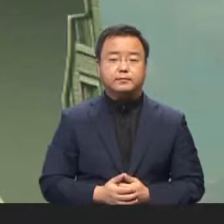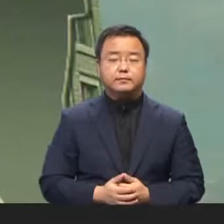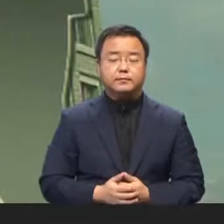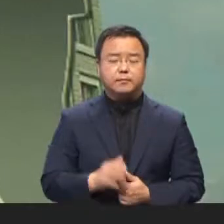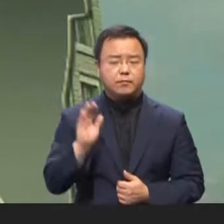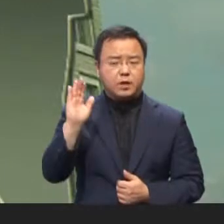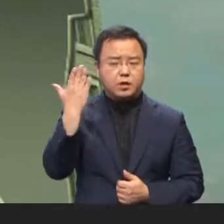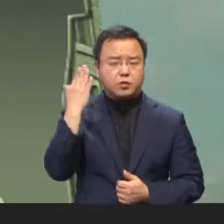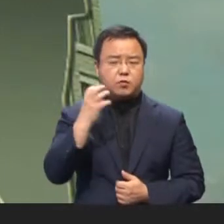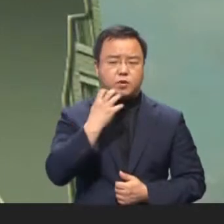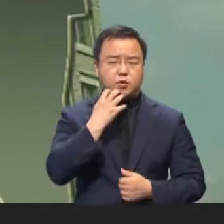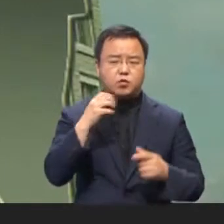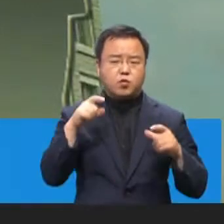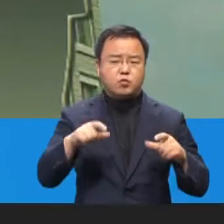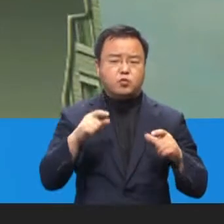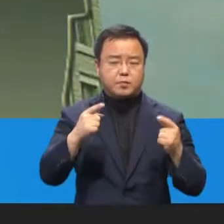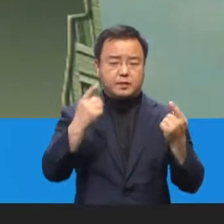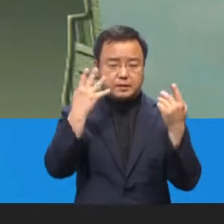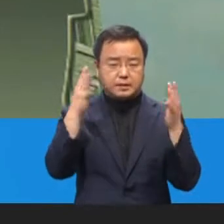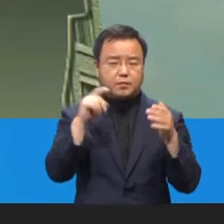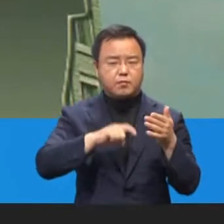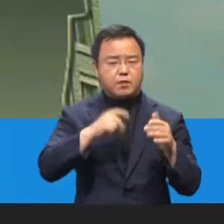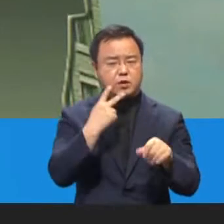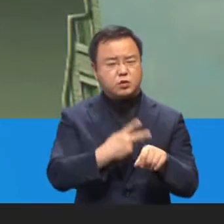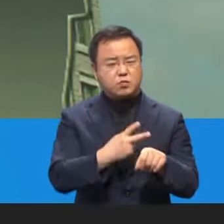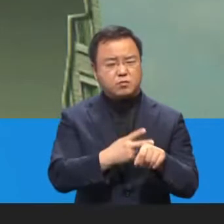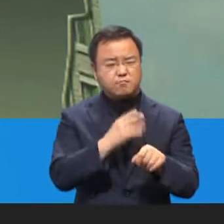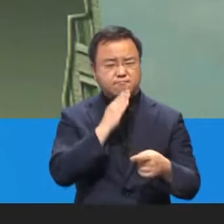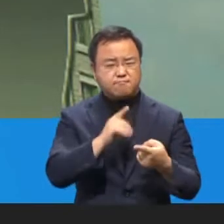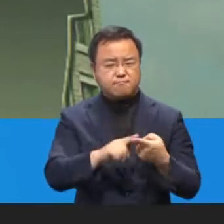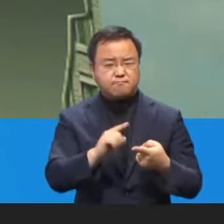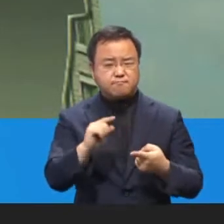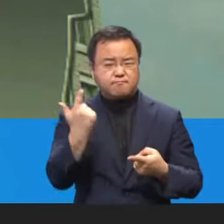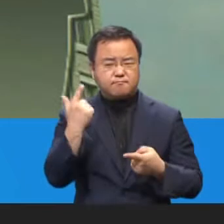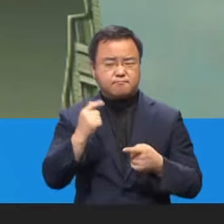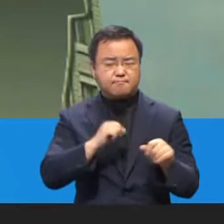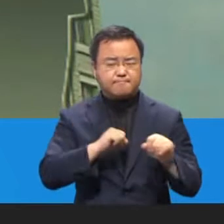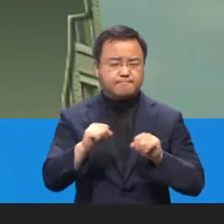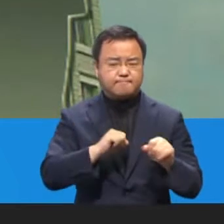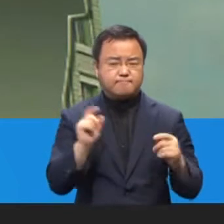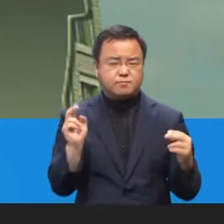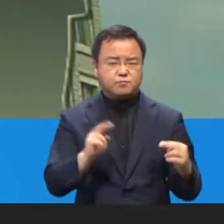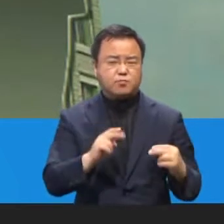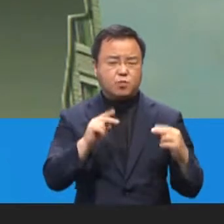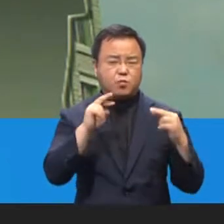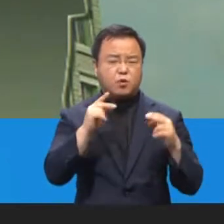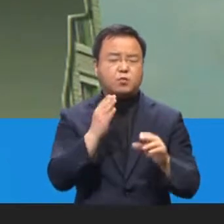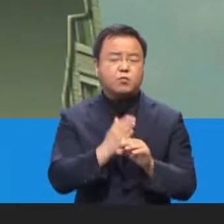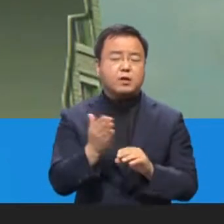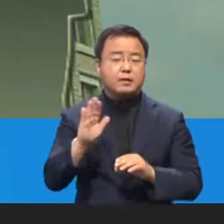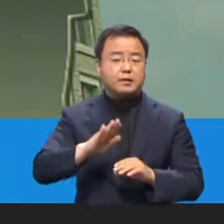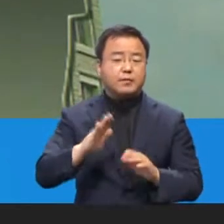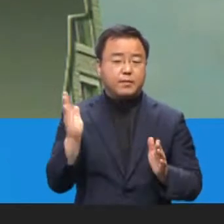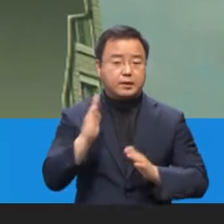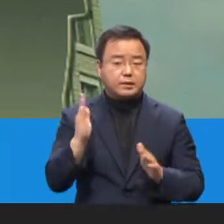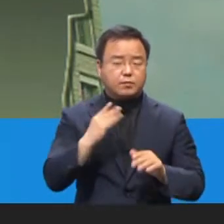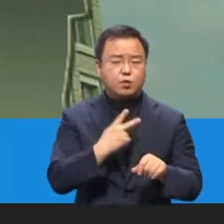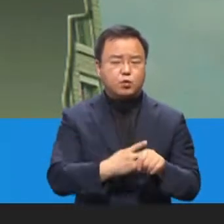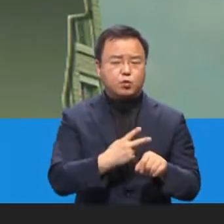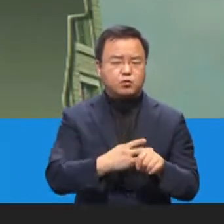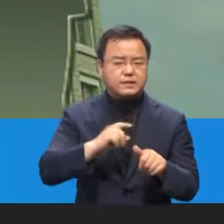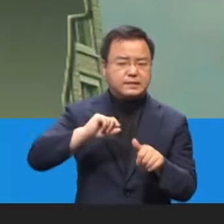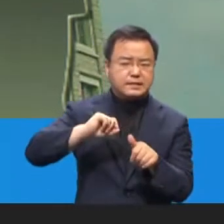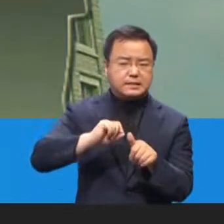최근 소울 지역 대학에서 교수들의 부적절한 행태 가이 따라 논란이 되고 있습니다 그런데 학생들은 교수 들의 징계 절차에